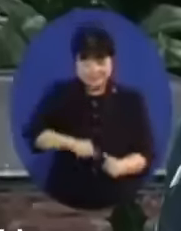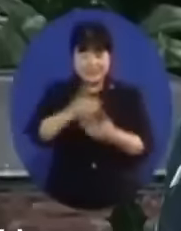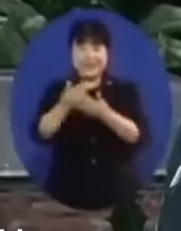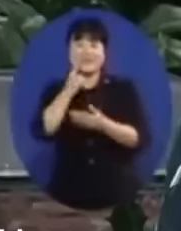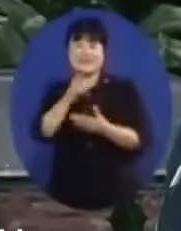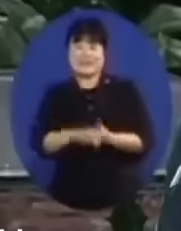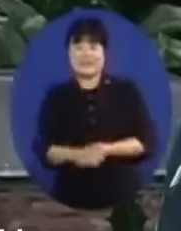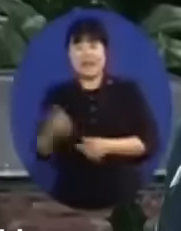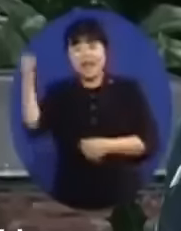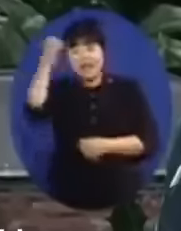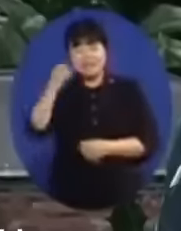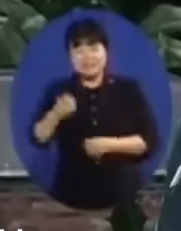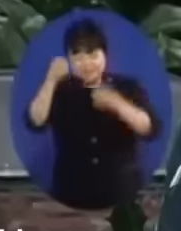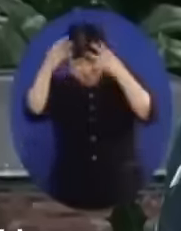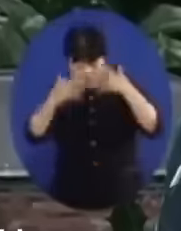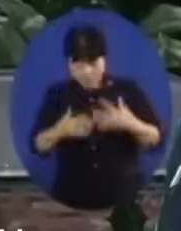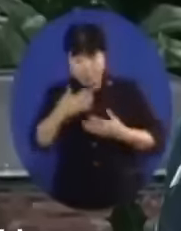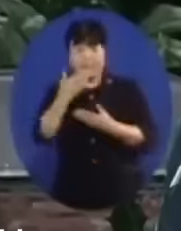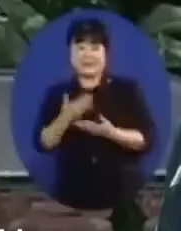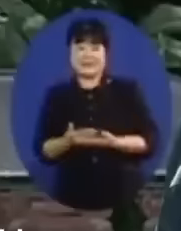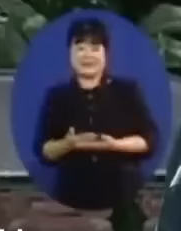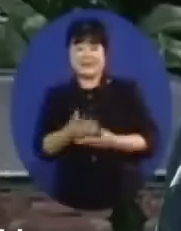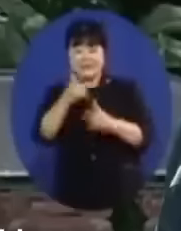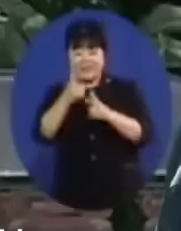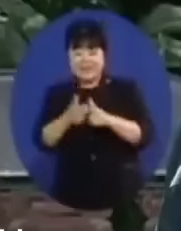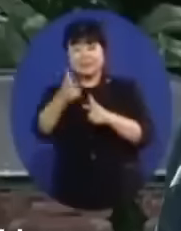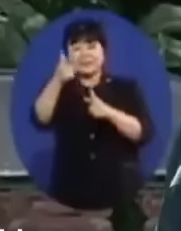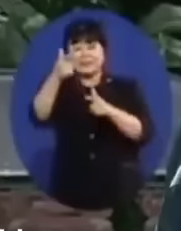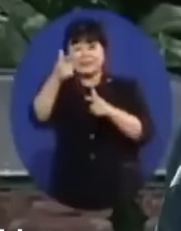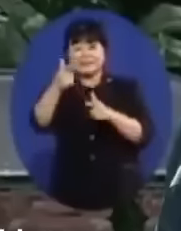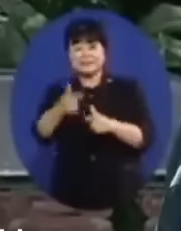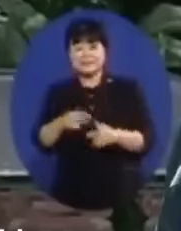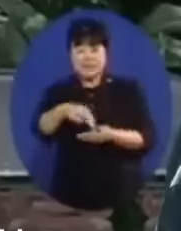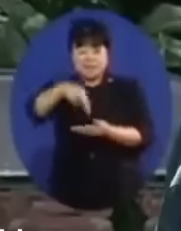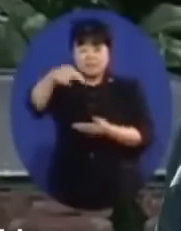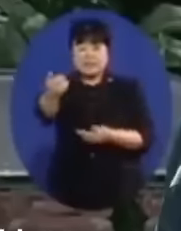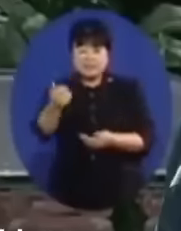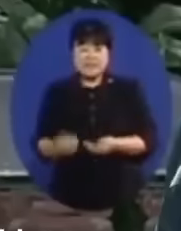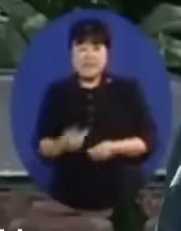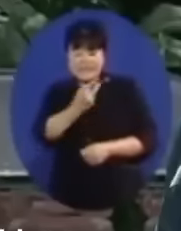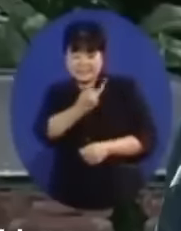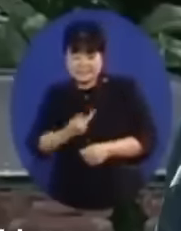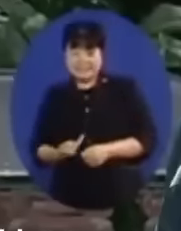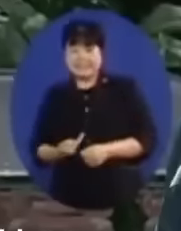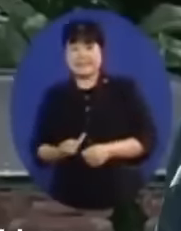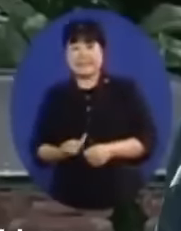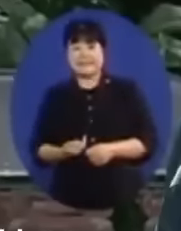말하고 성령의 세례라고도 말하는데 예수님이 승천하시기 전에 제자들에게